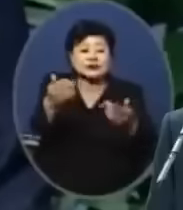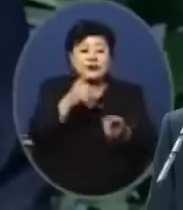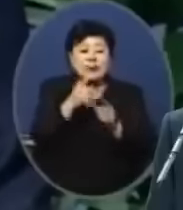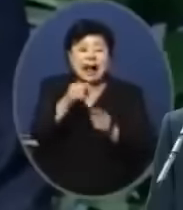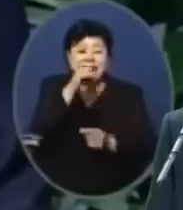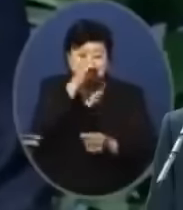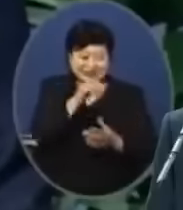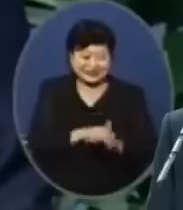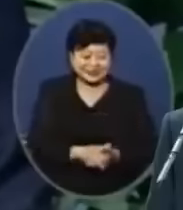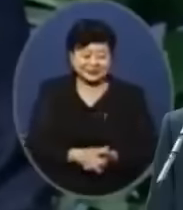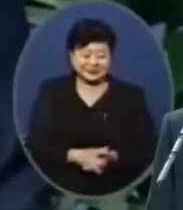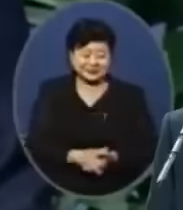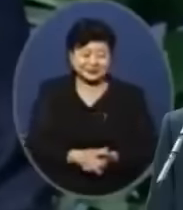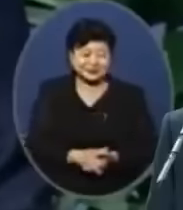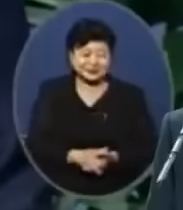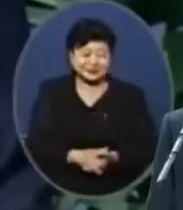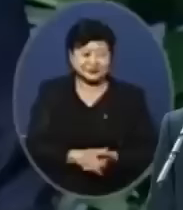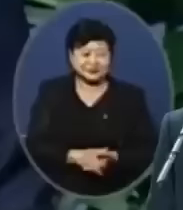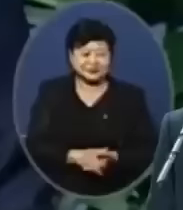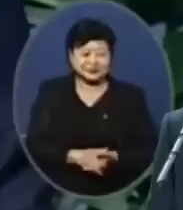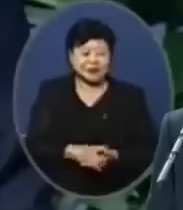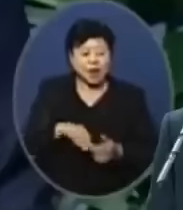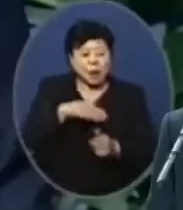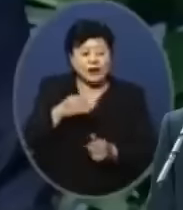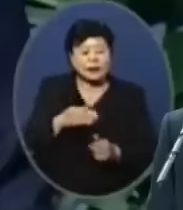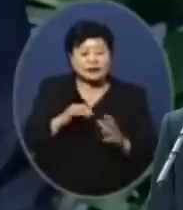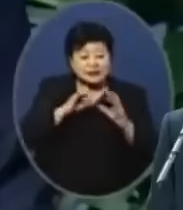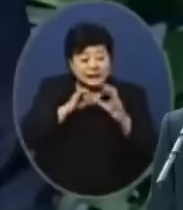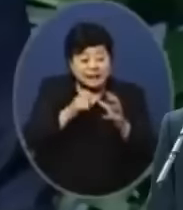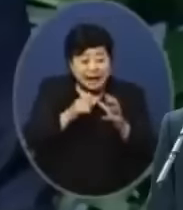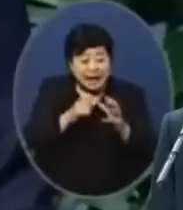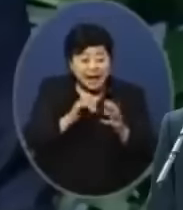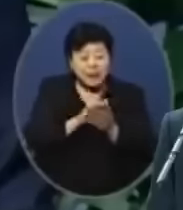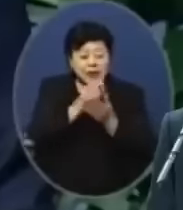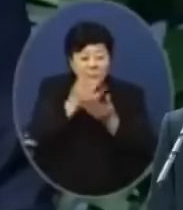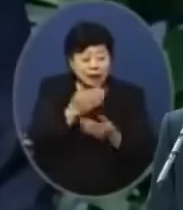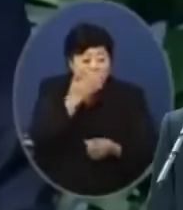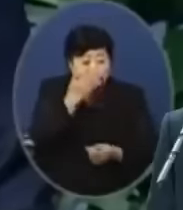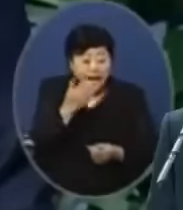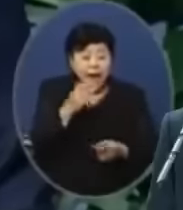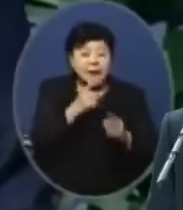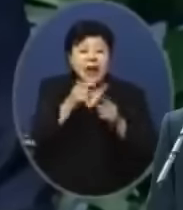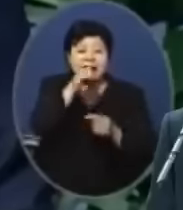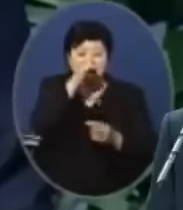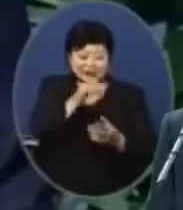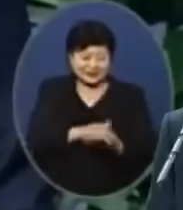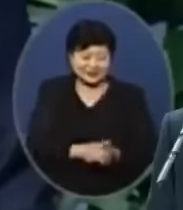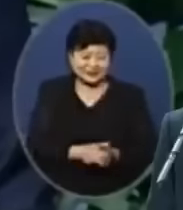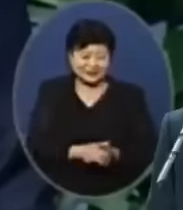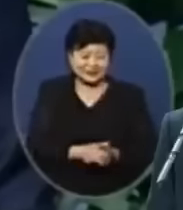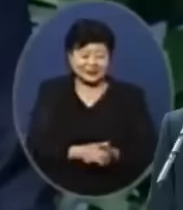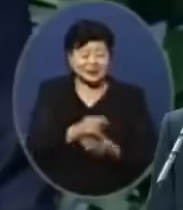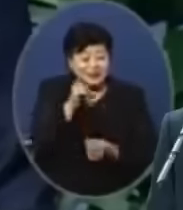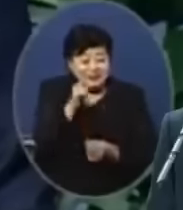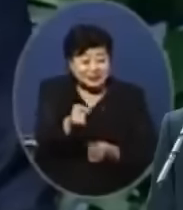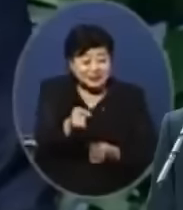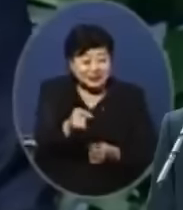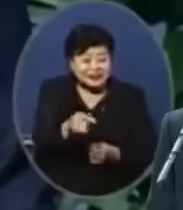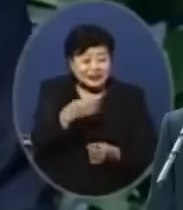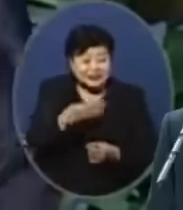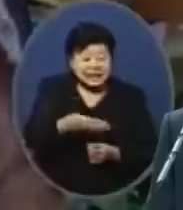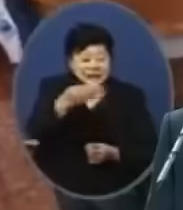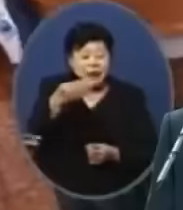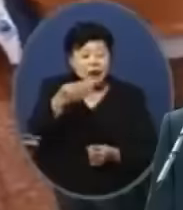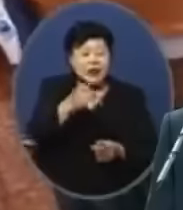은혜를 가지고 있으며 이 환경과 세상을 변화시킬 수 있는 은혜를 가지고 있는 것입니다. 그것이 바로